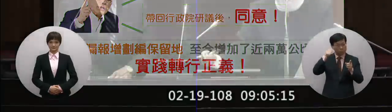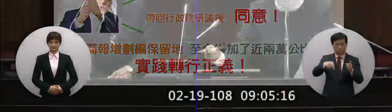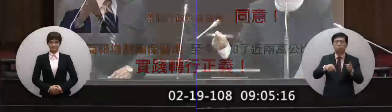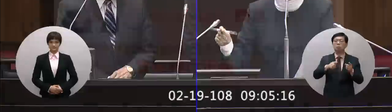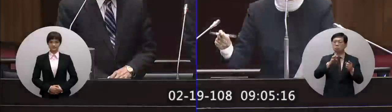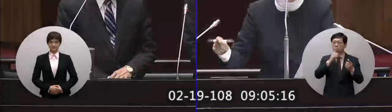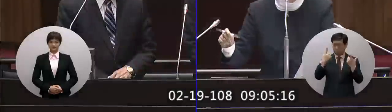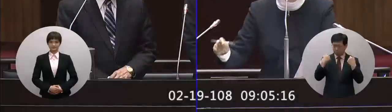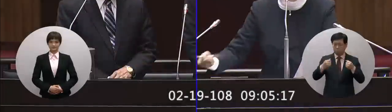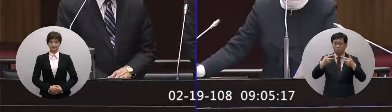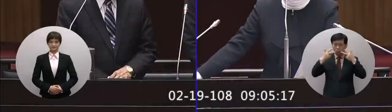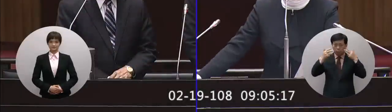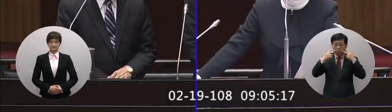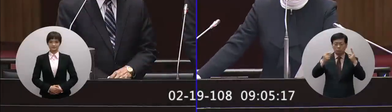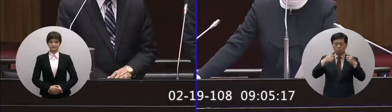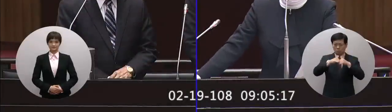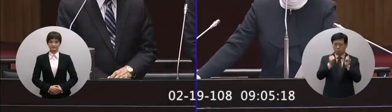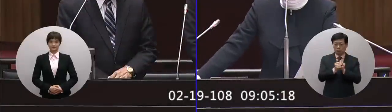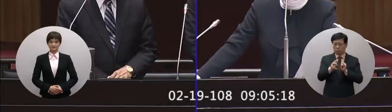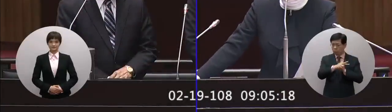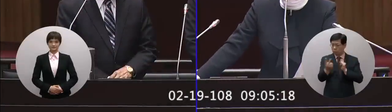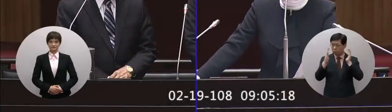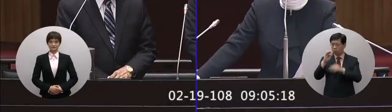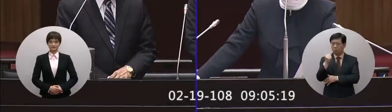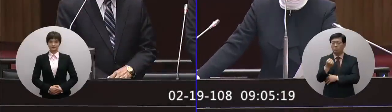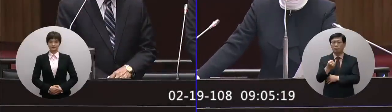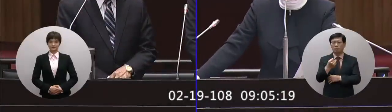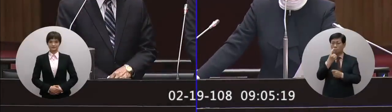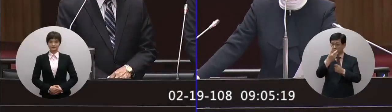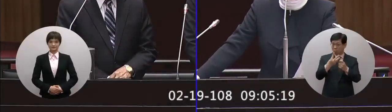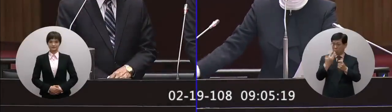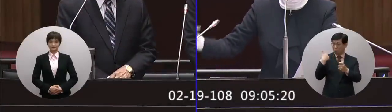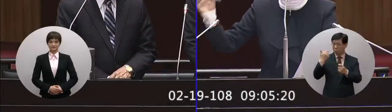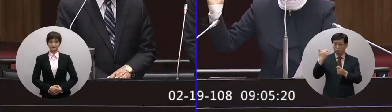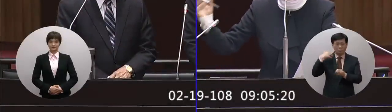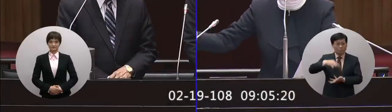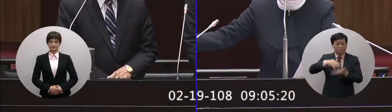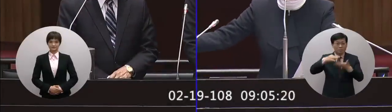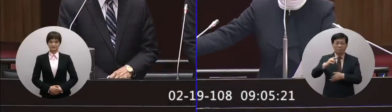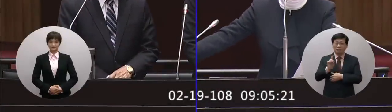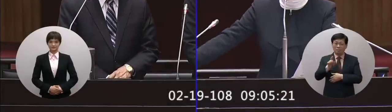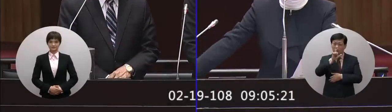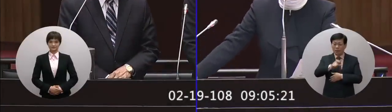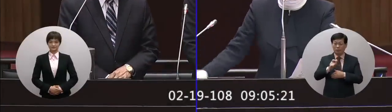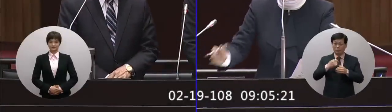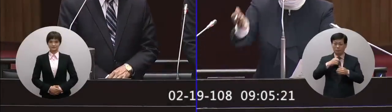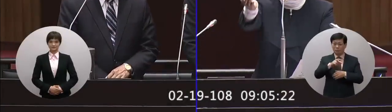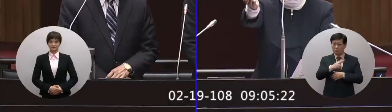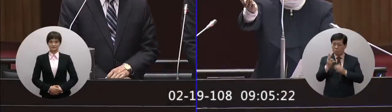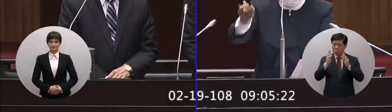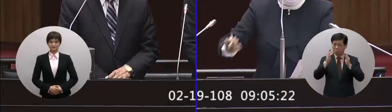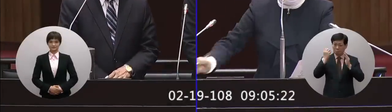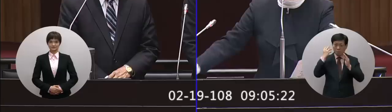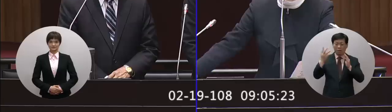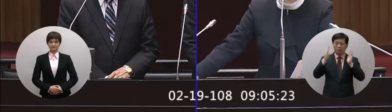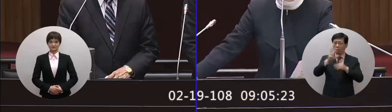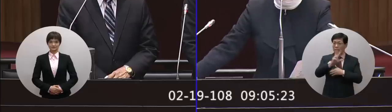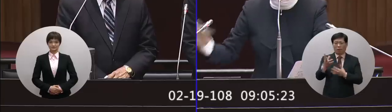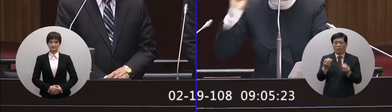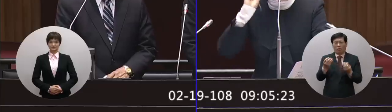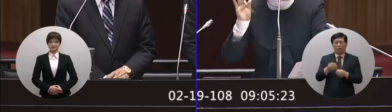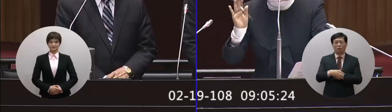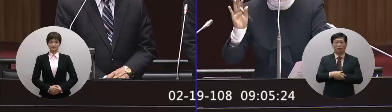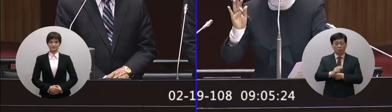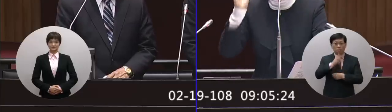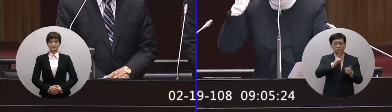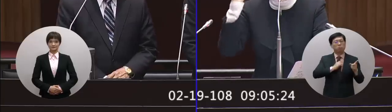是原住民的转型正义。13年前并没有人谈到所谓的转型正义，可是院长您愿